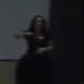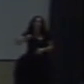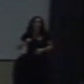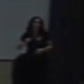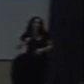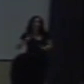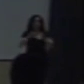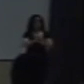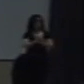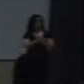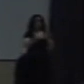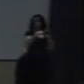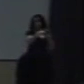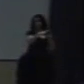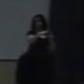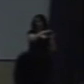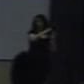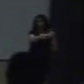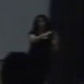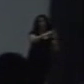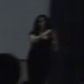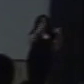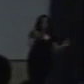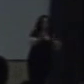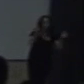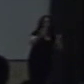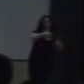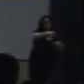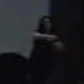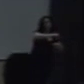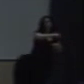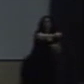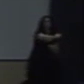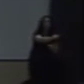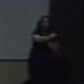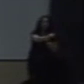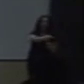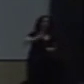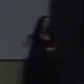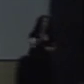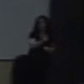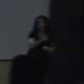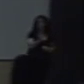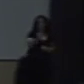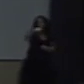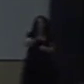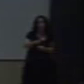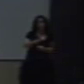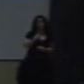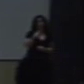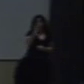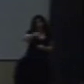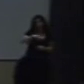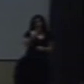venut molt des dels mitjans, que ha contribuït molt a una percepció social molt negativa de la gent jove i que